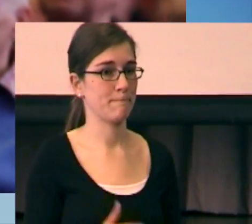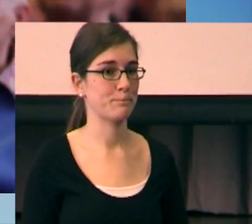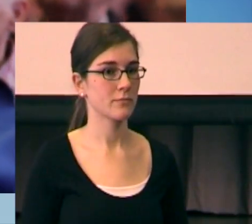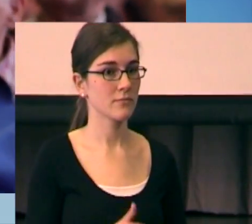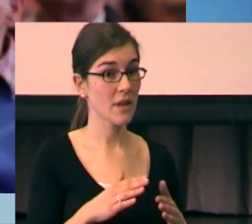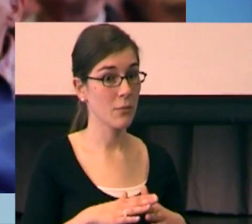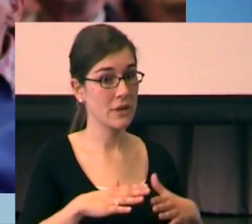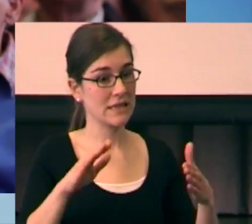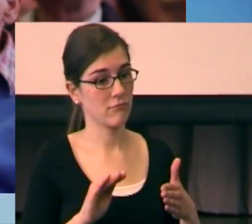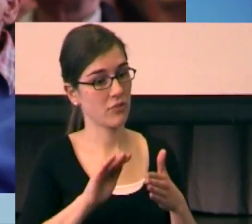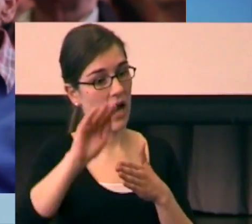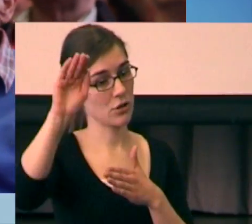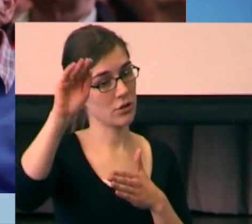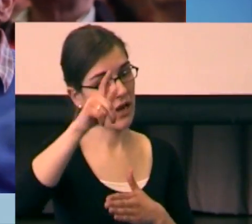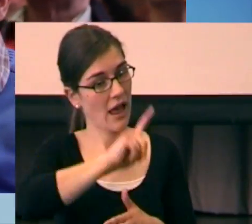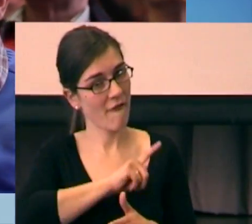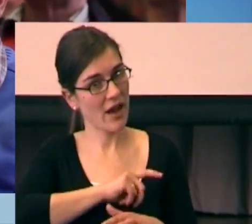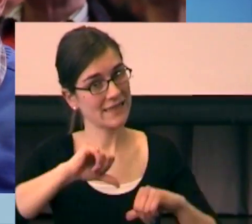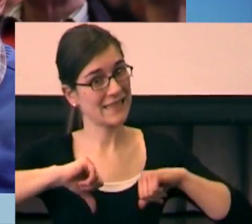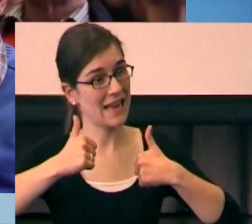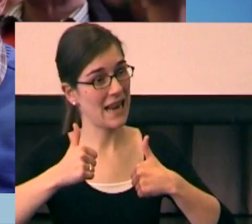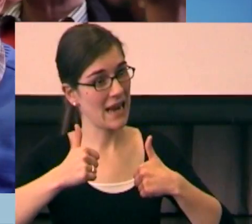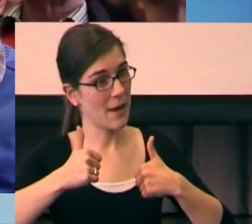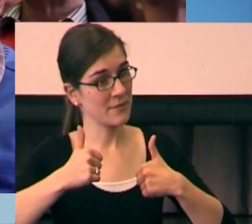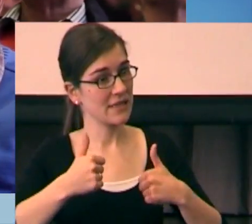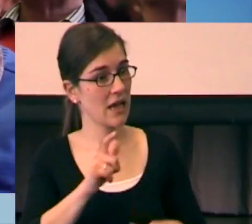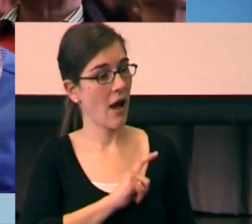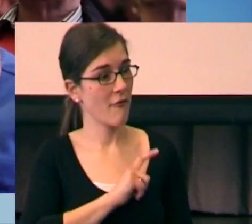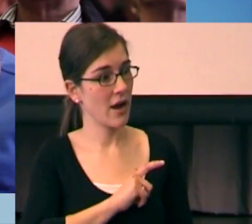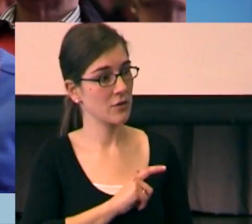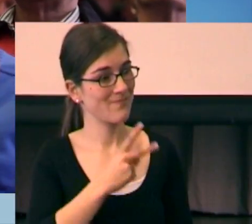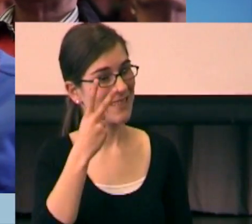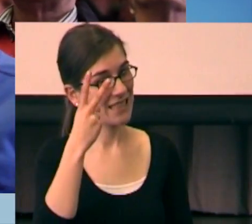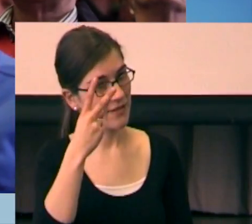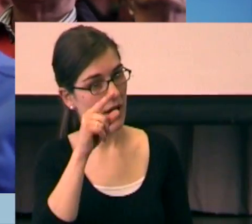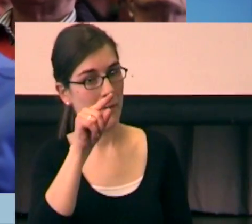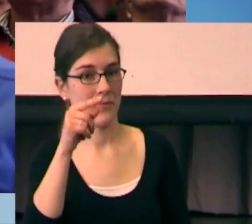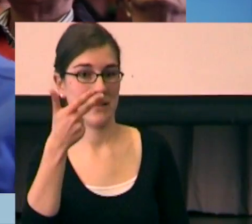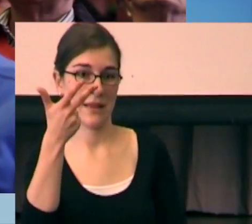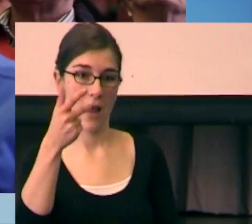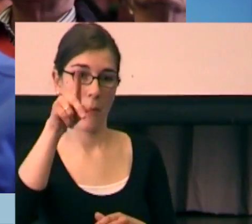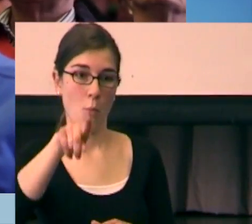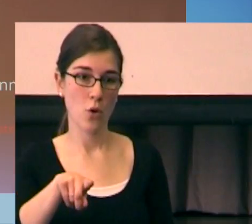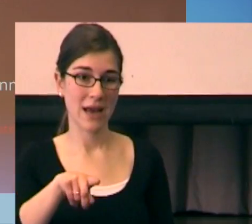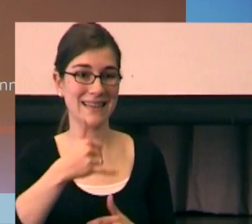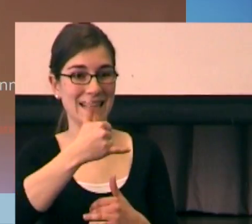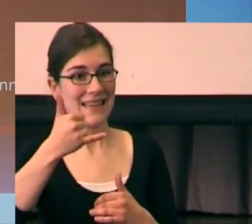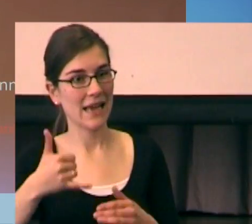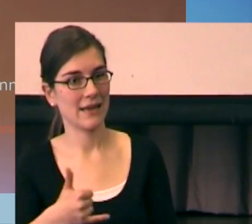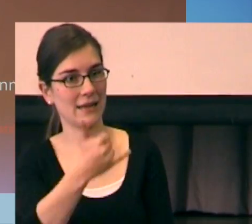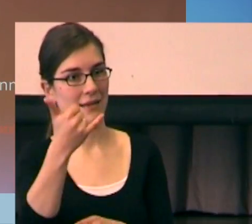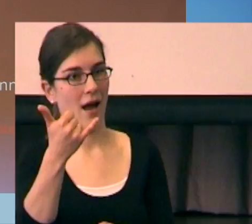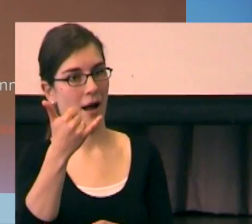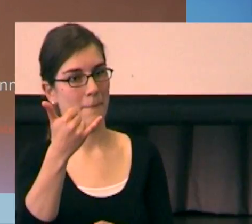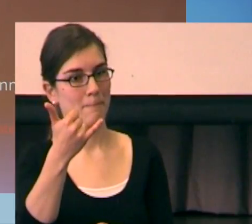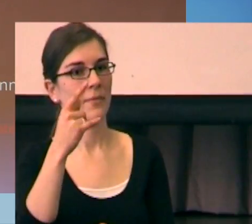Jahr, ist der Anstieg der Lebenserwartung um zwei bis drei Monate, jedes Jahr. Das hängt natürlich jetzt nicht